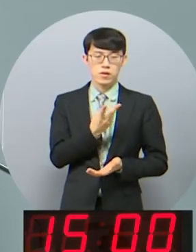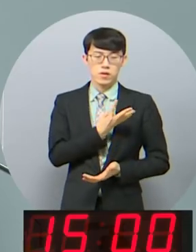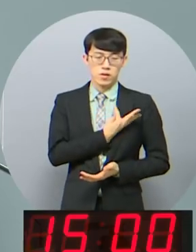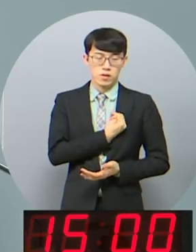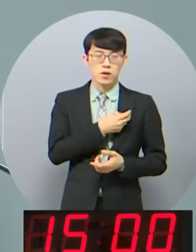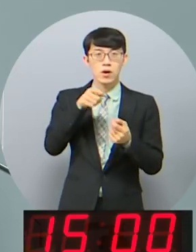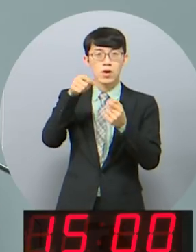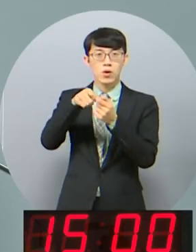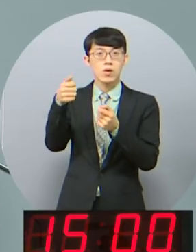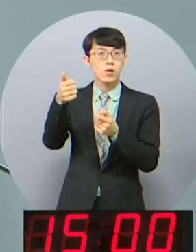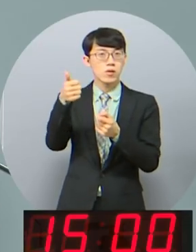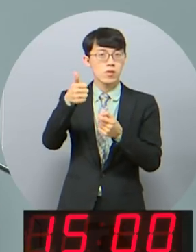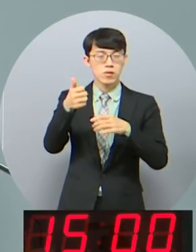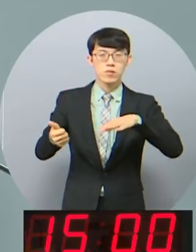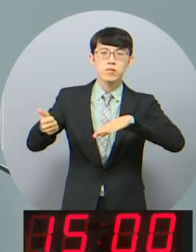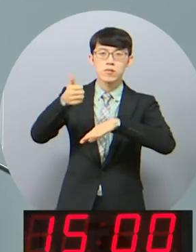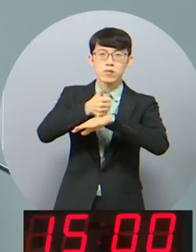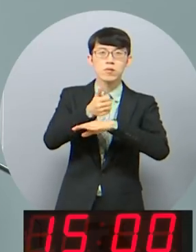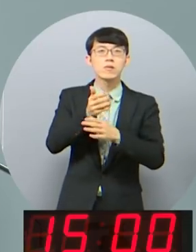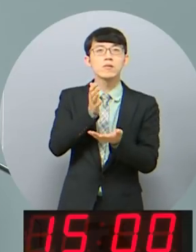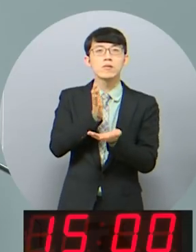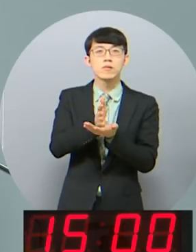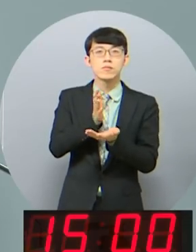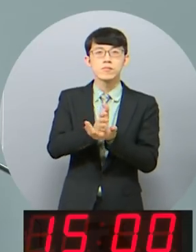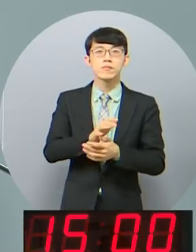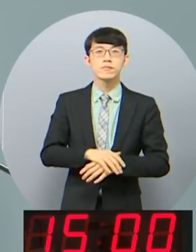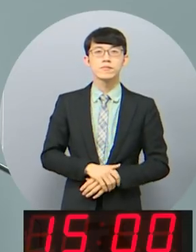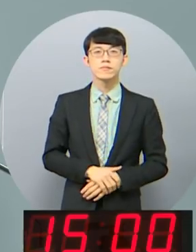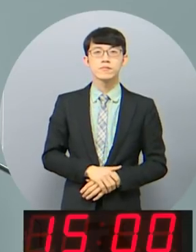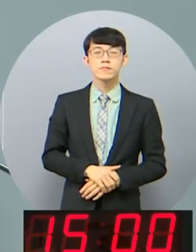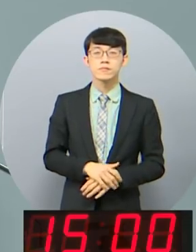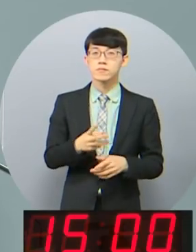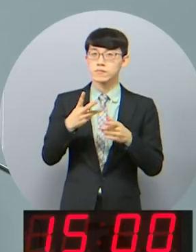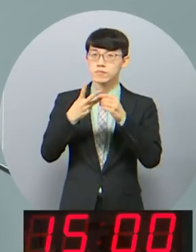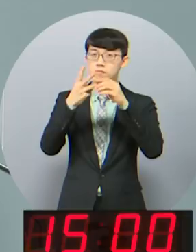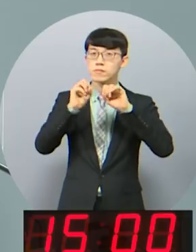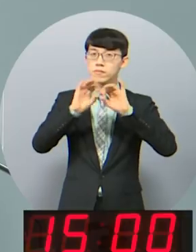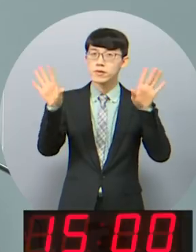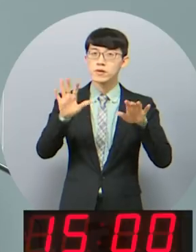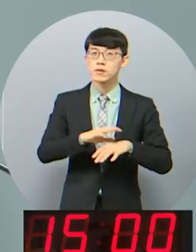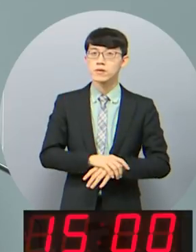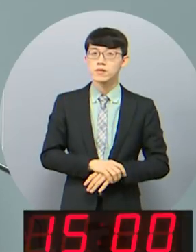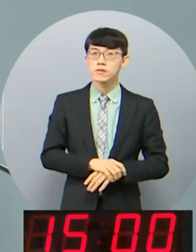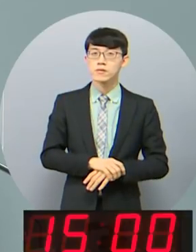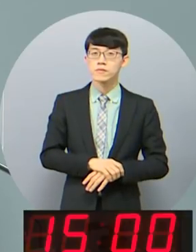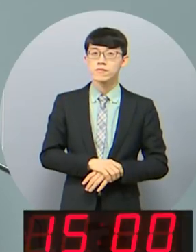登记二号候选人吕金鸿先生上台发表政见，第三次唱名。